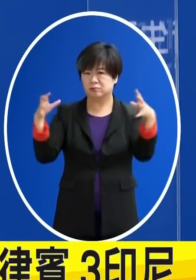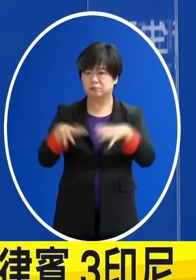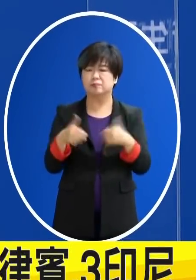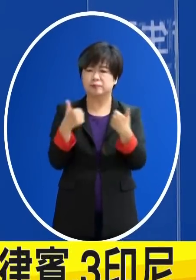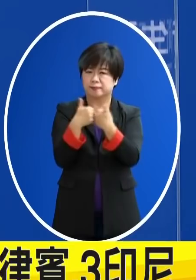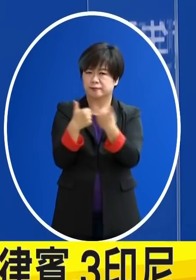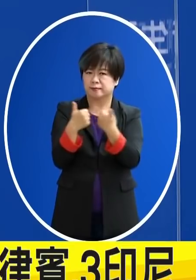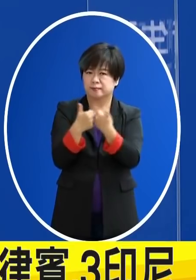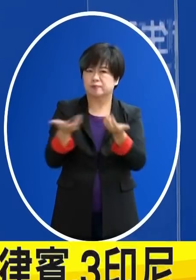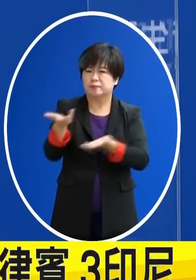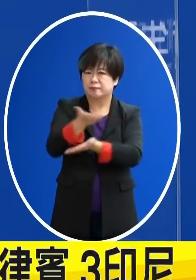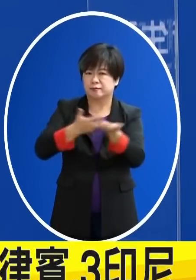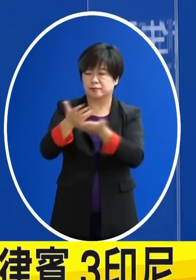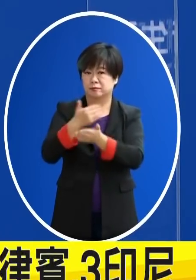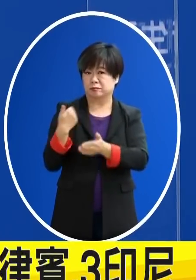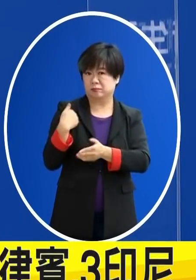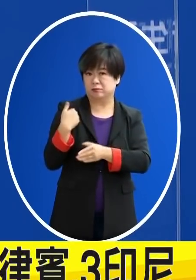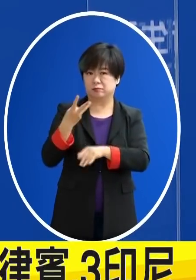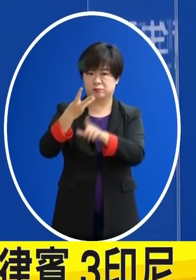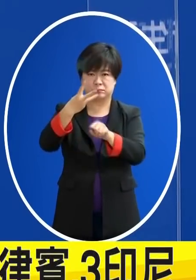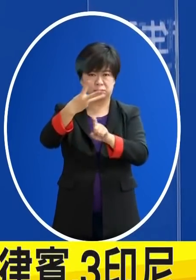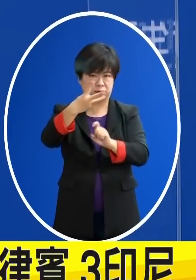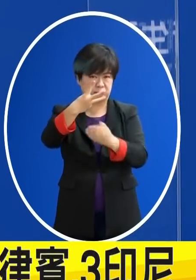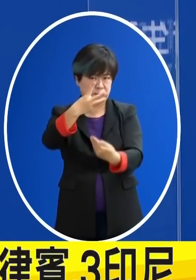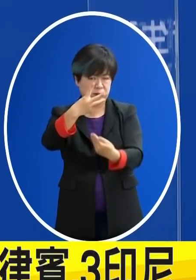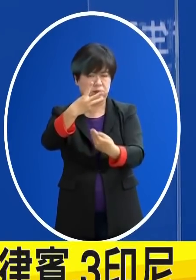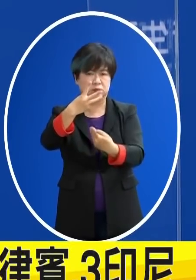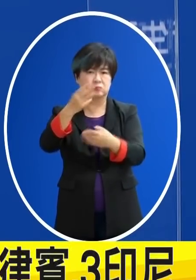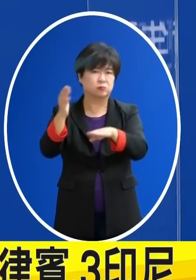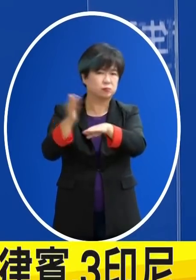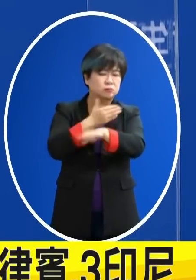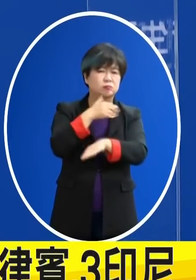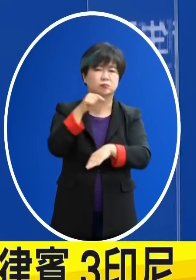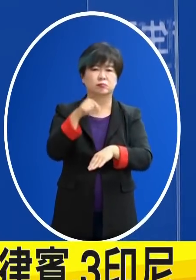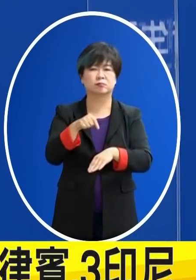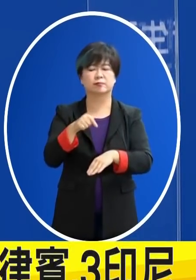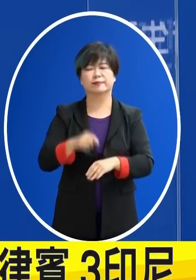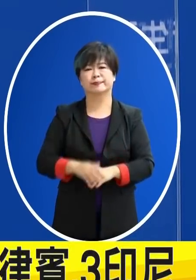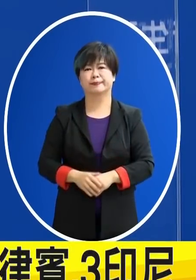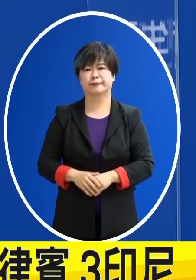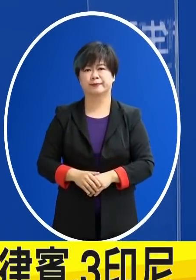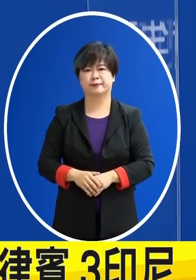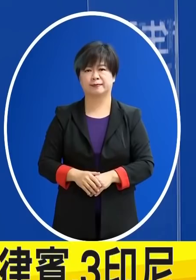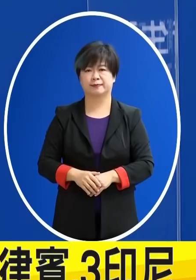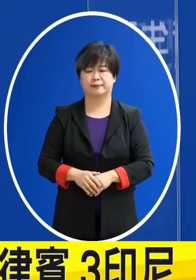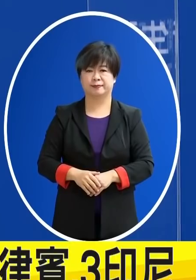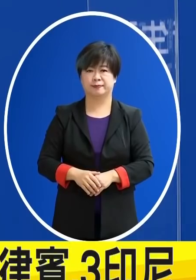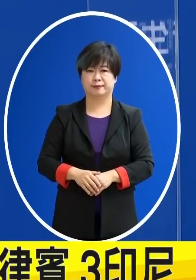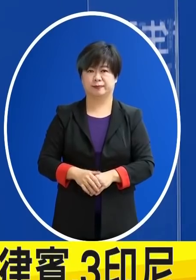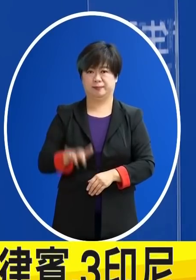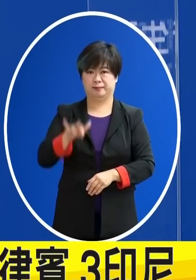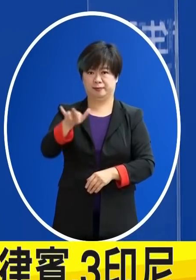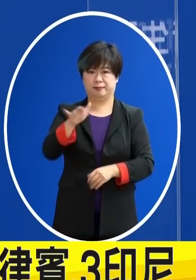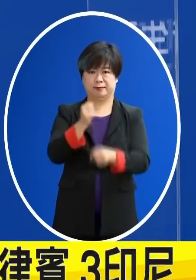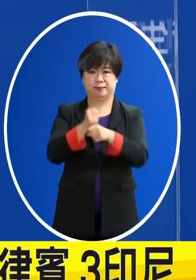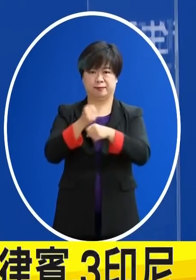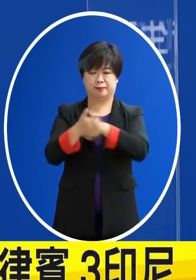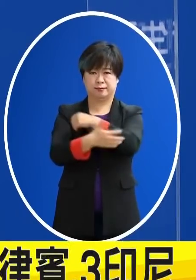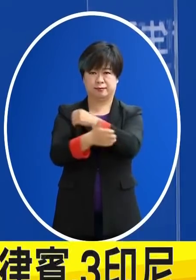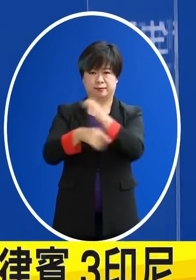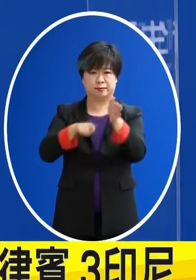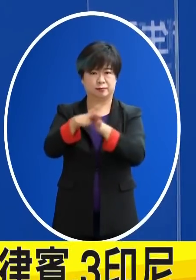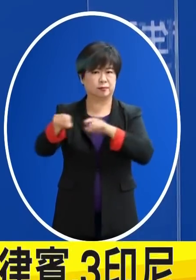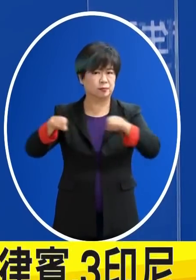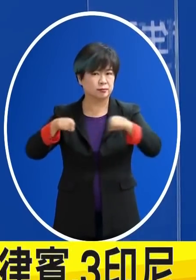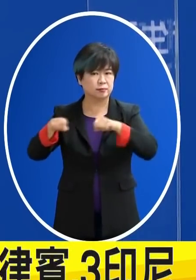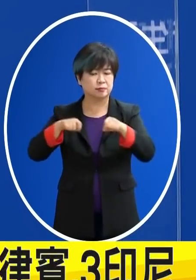因为我们在今年的3月19日开始在执行这个飞行机组员的这个专案的时候，